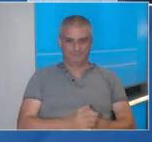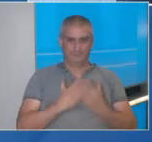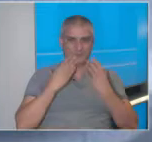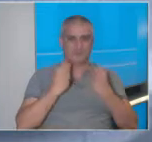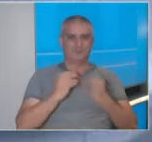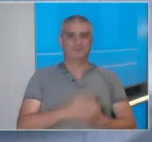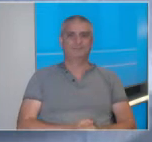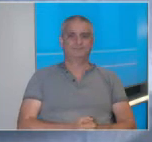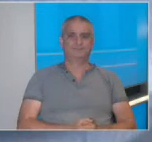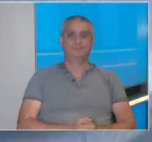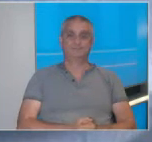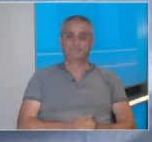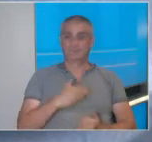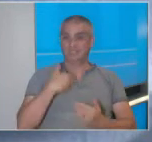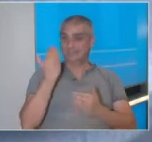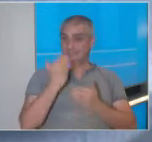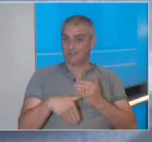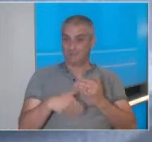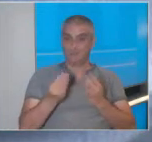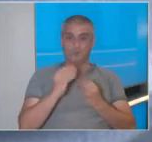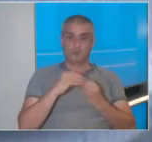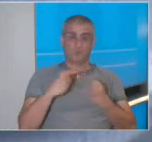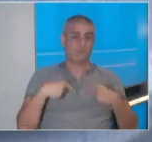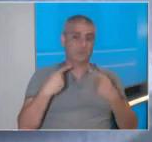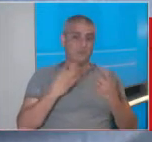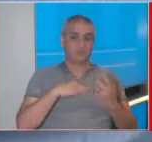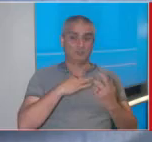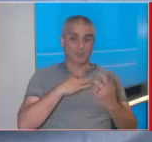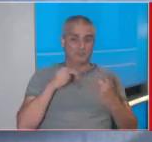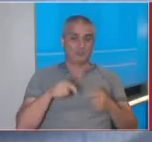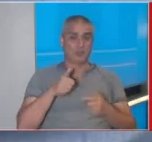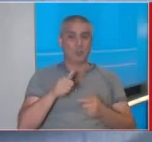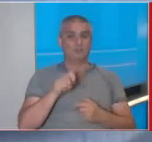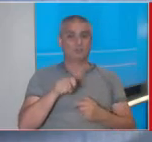ערב טוב. טוב, אנחנו סיימנו את המוסף היומי שלנו כאן